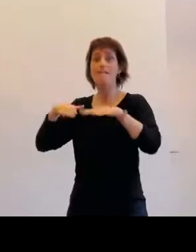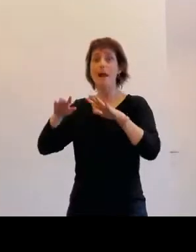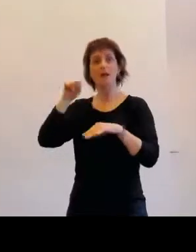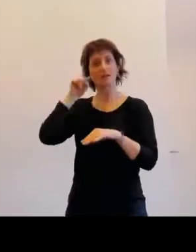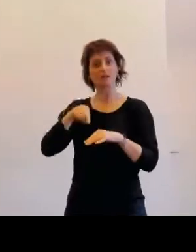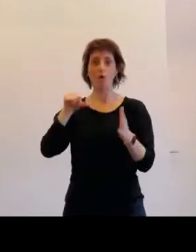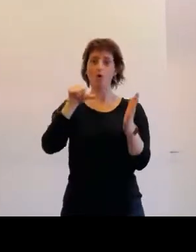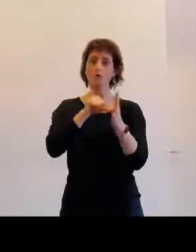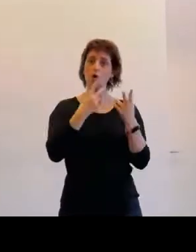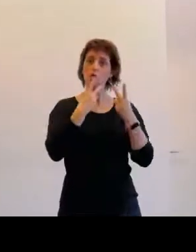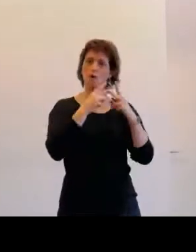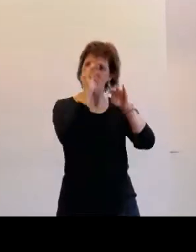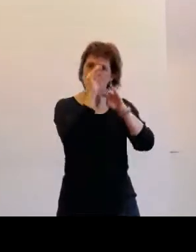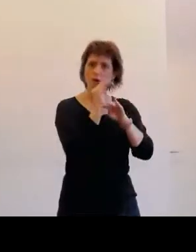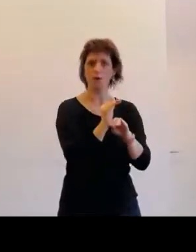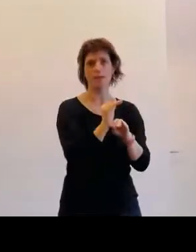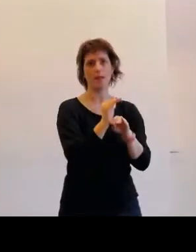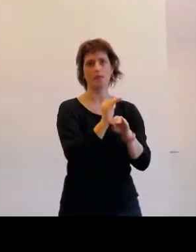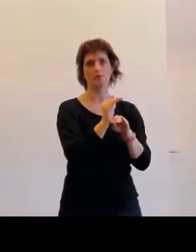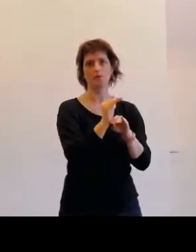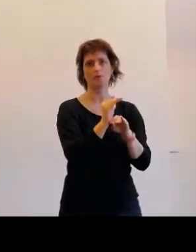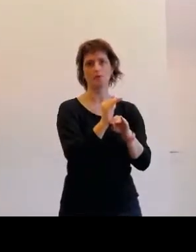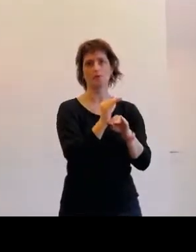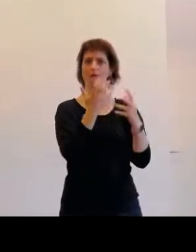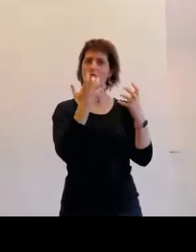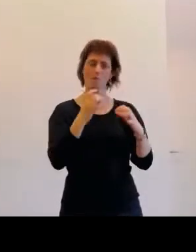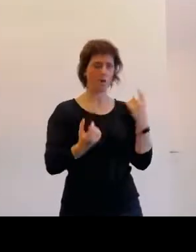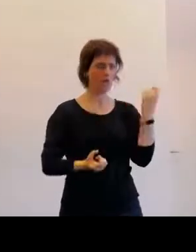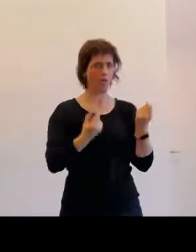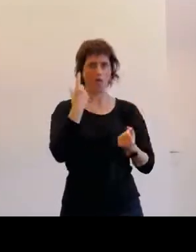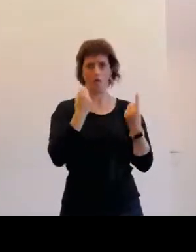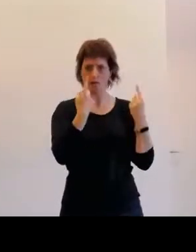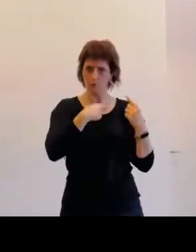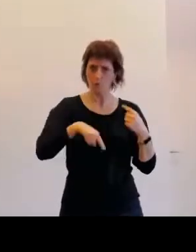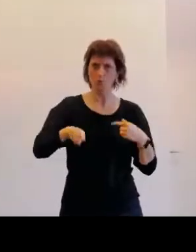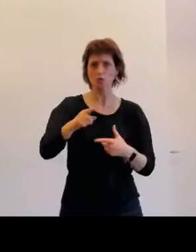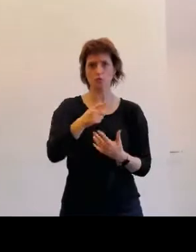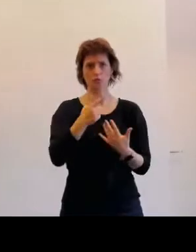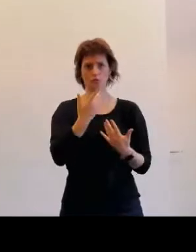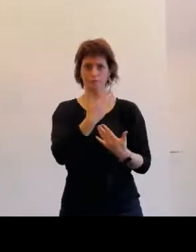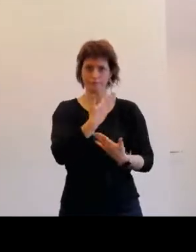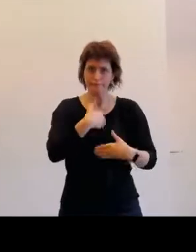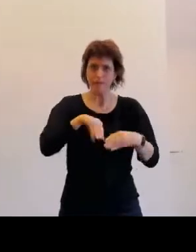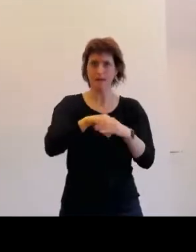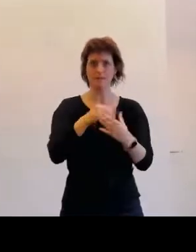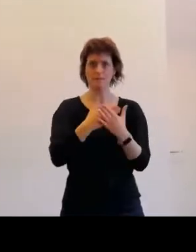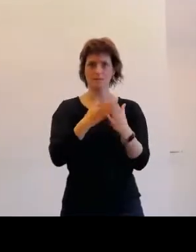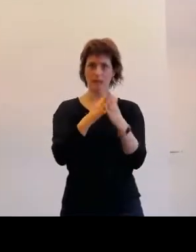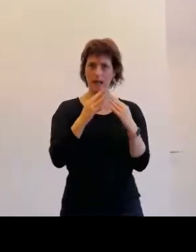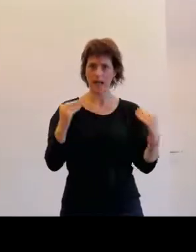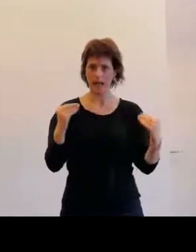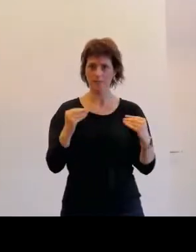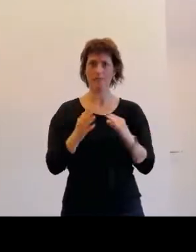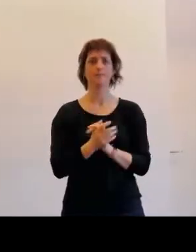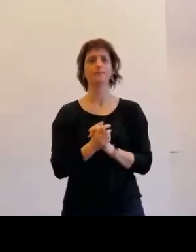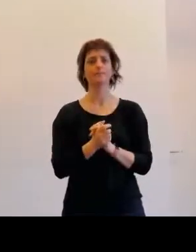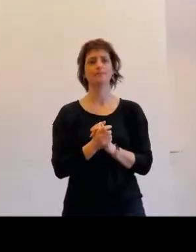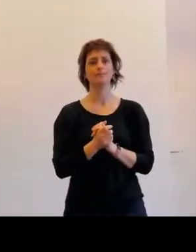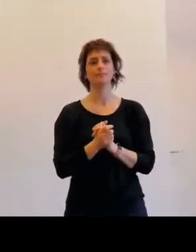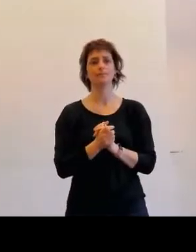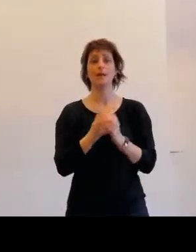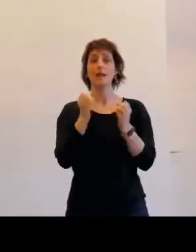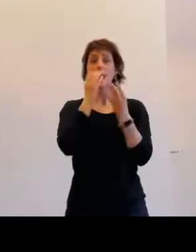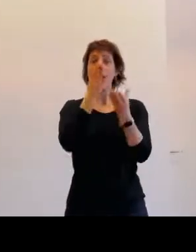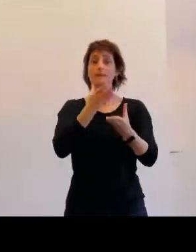préservé du désordre et nous devons tous y contribuer. Bienvenue, pour terminer d'un mot, à